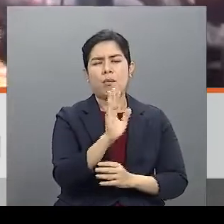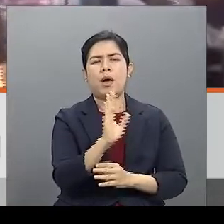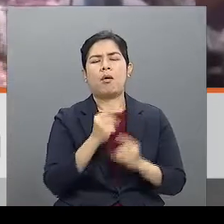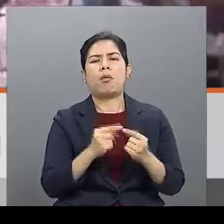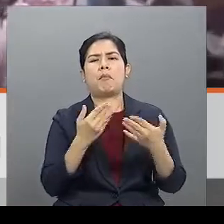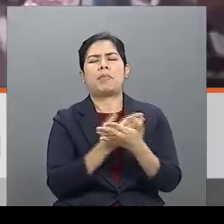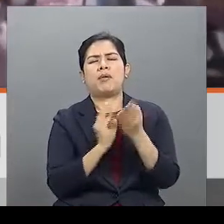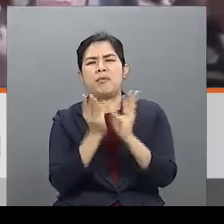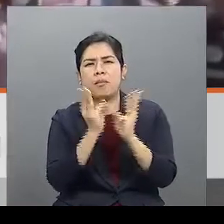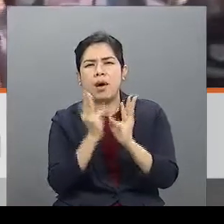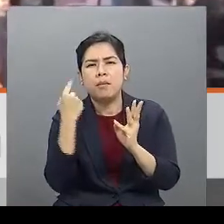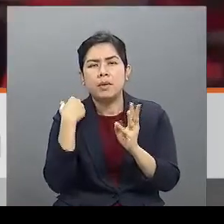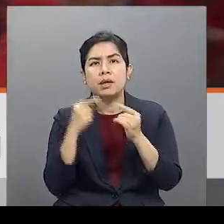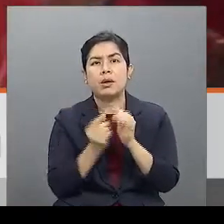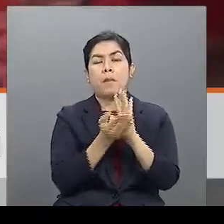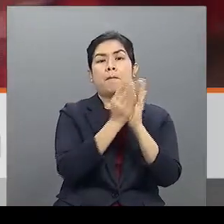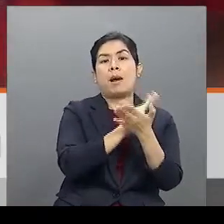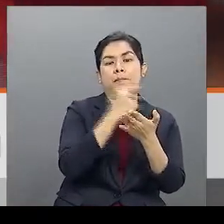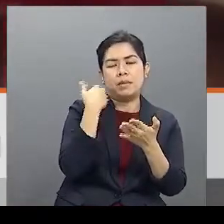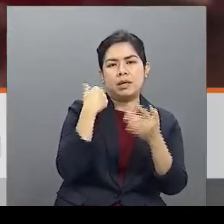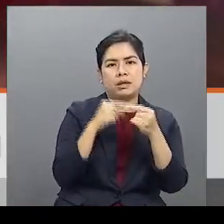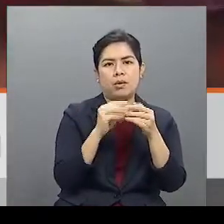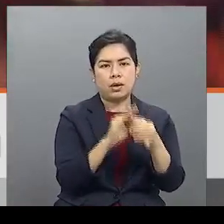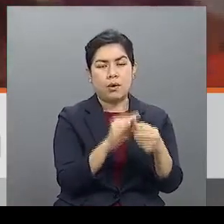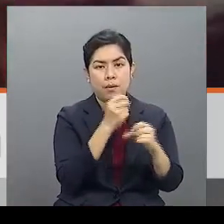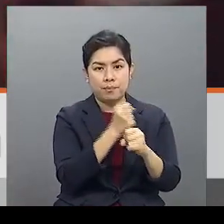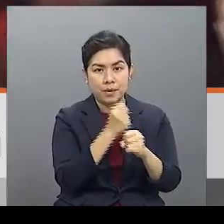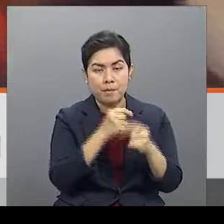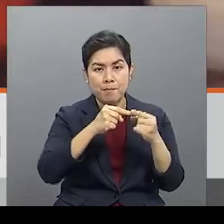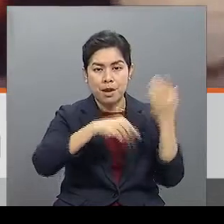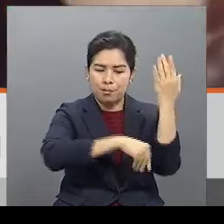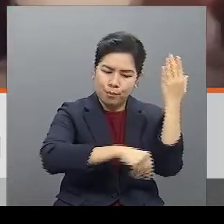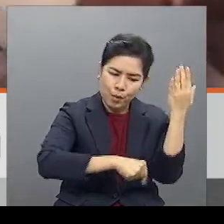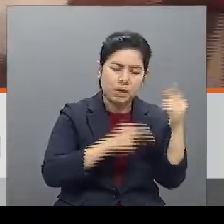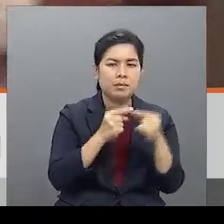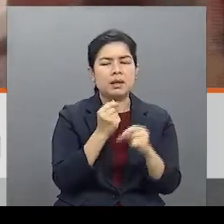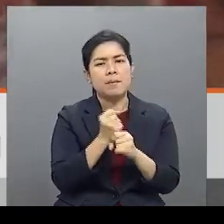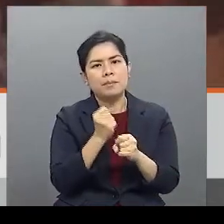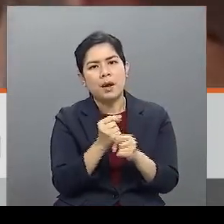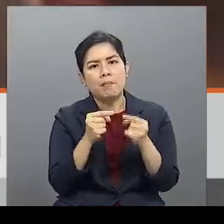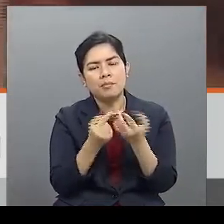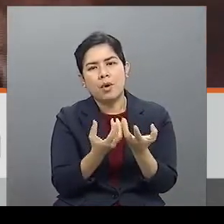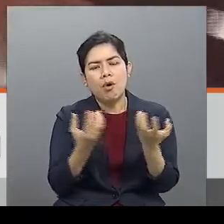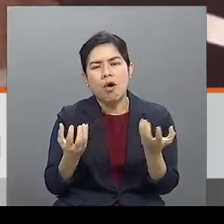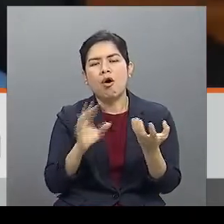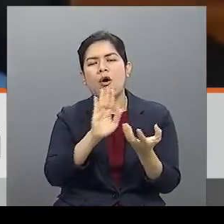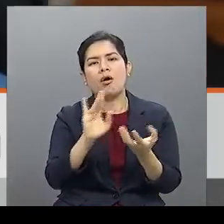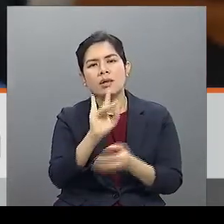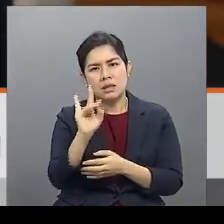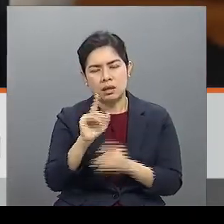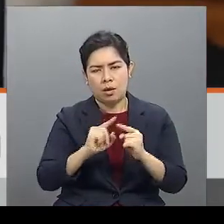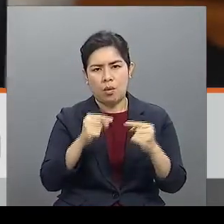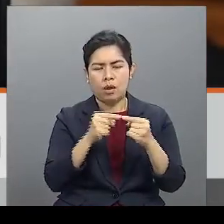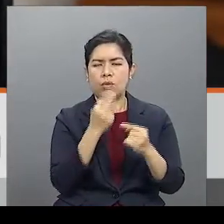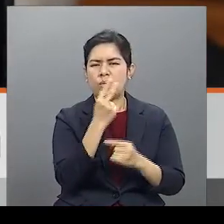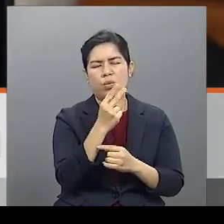รูปเพื่อสร้างมูลค่าทั้งการนำไปทำปุ๋ยและอาหารสัตว์แต่ดูเหมือนว่ามาตรการนี้ยังไม่สำเร็จผล ในพื้น